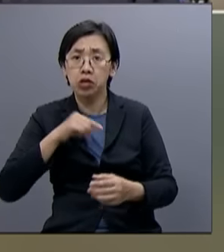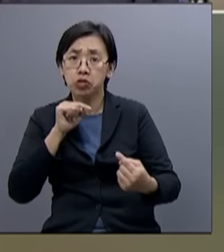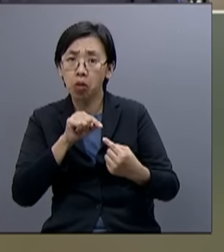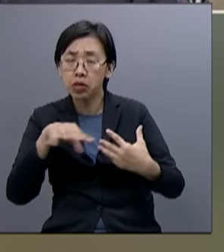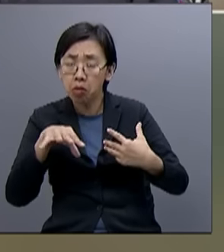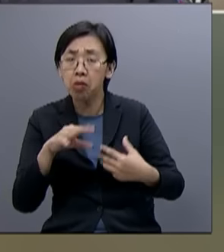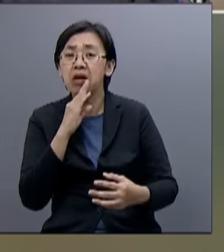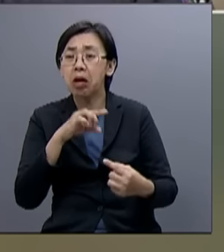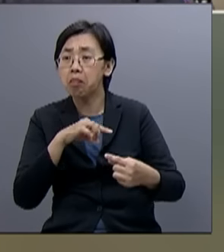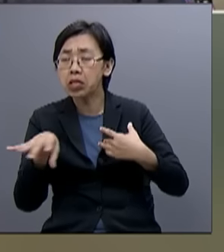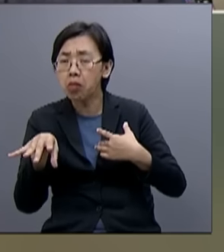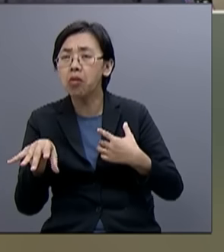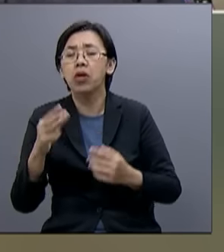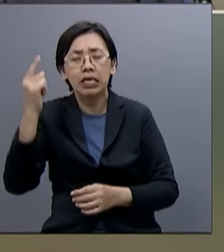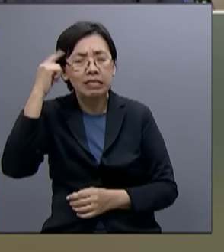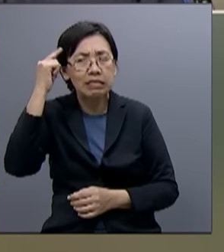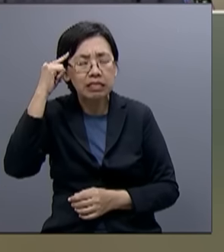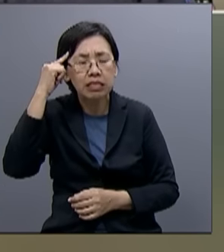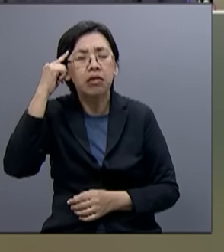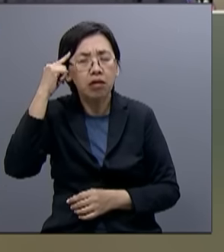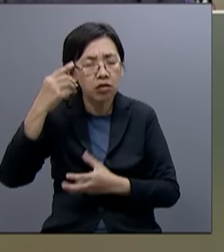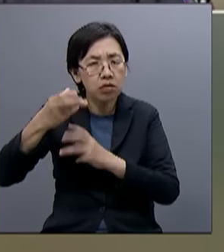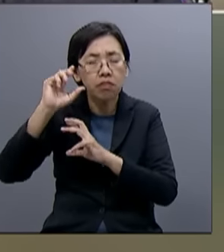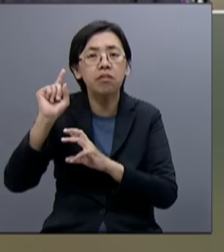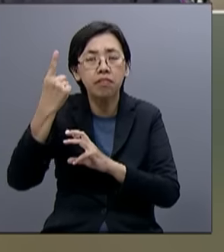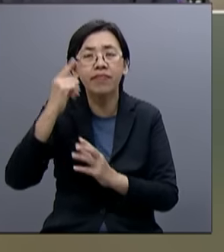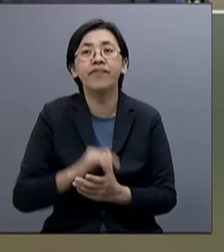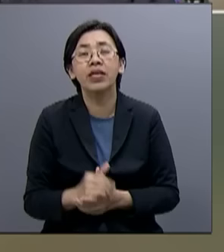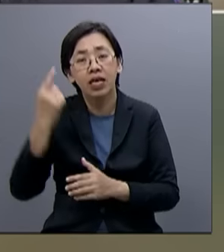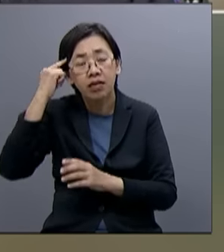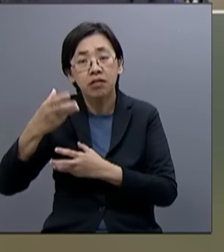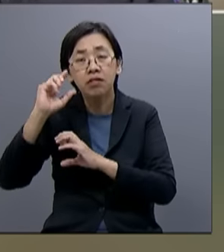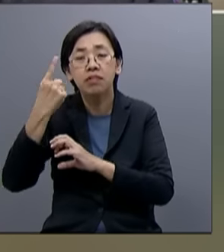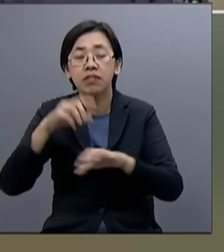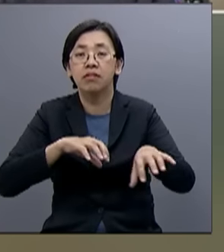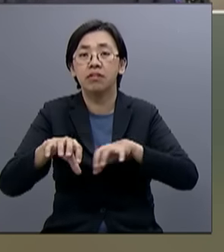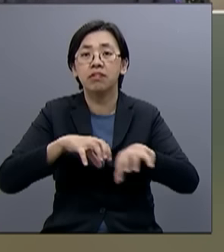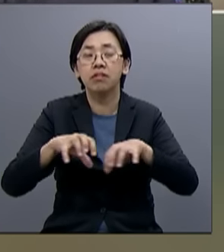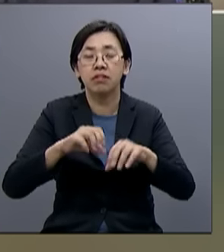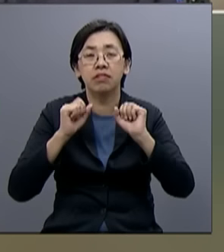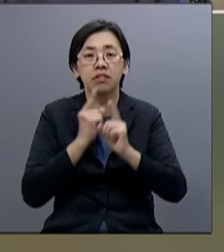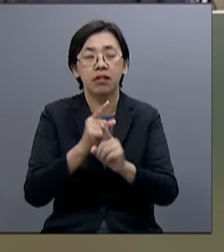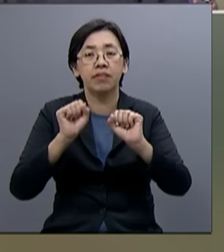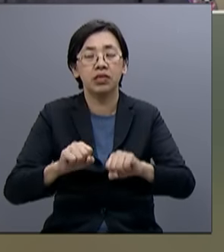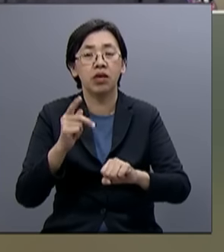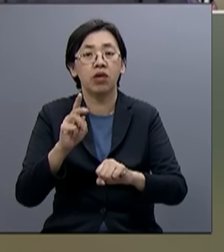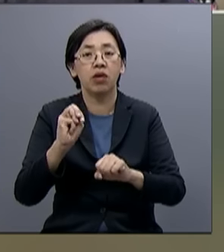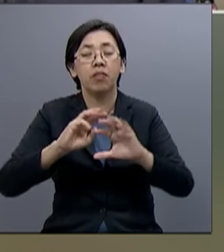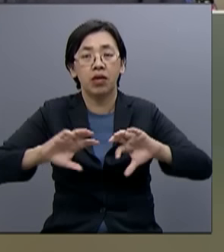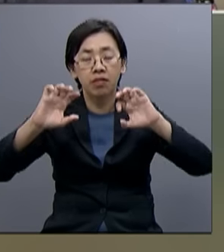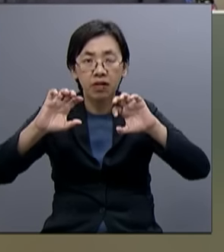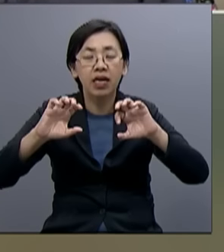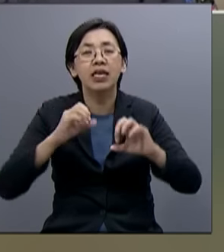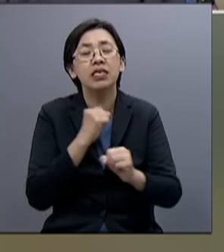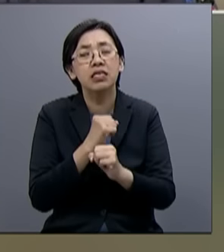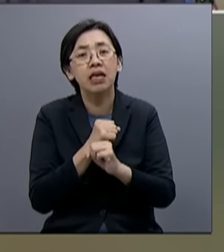ข้ามก 2 ดานตรงนี้เราตมามองกัใหม่ Quan การทจะจัการดยใช้มาตกโลม.ตัสินรว่าควรจะ